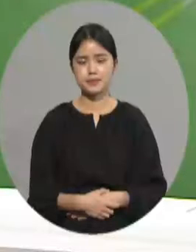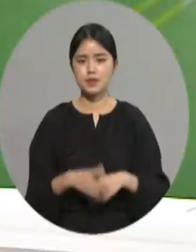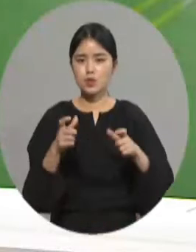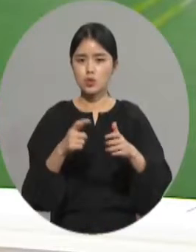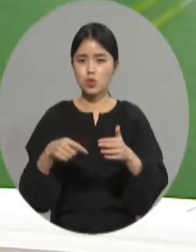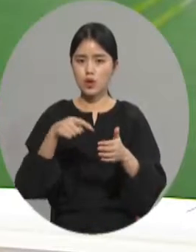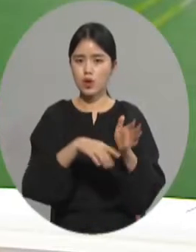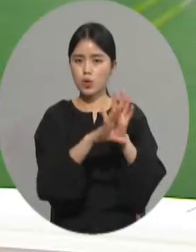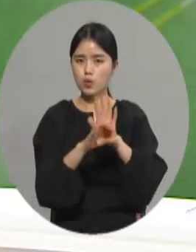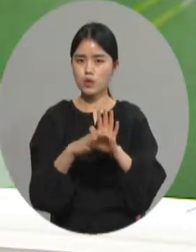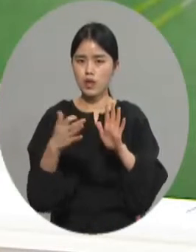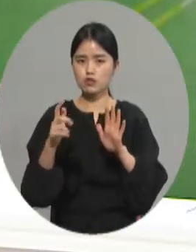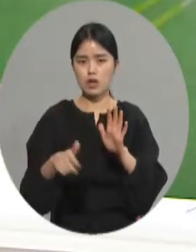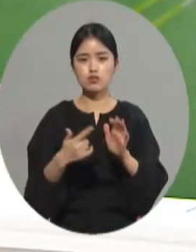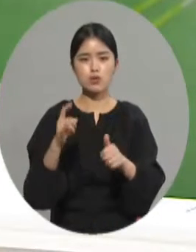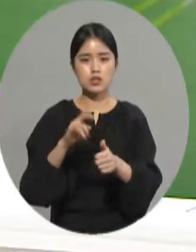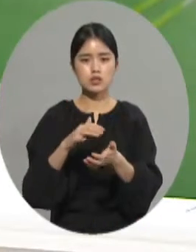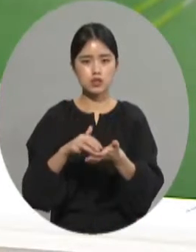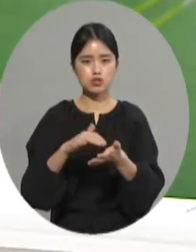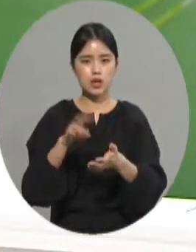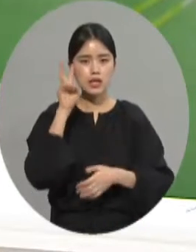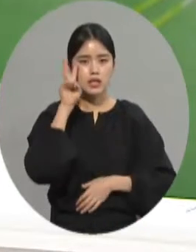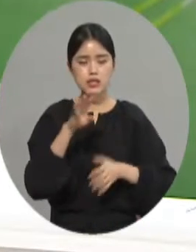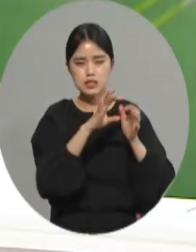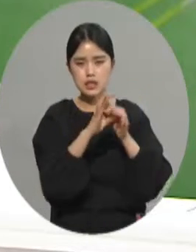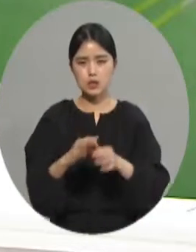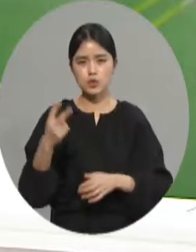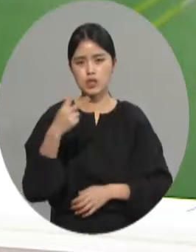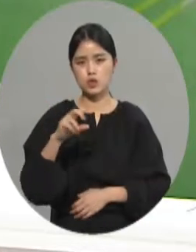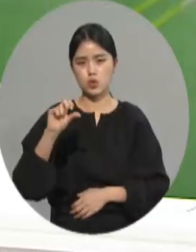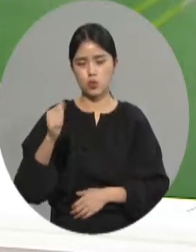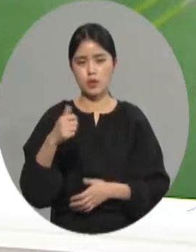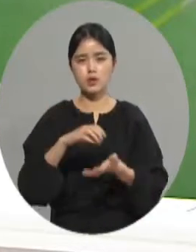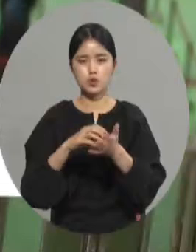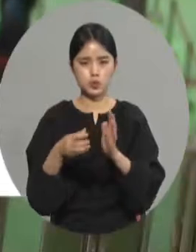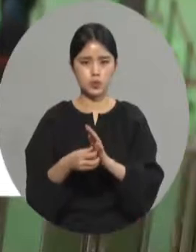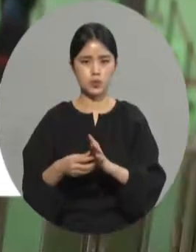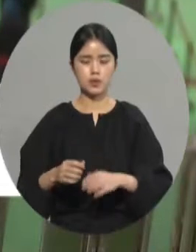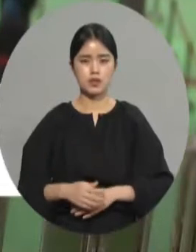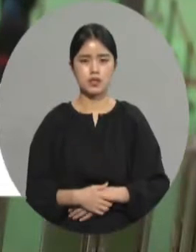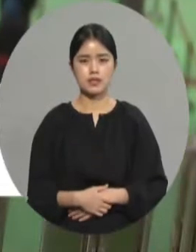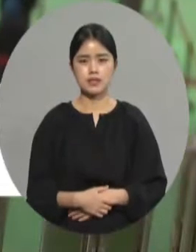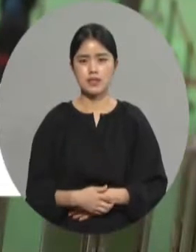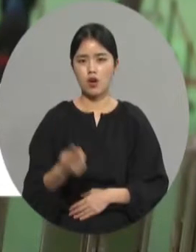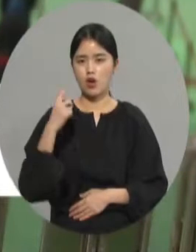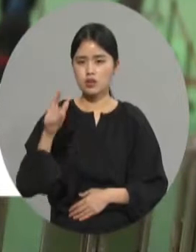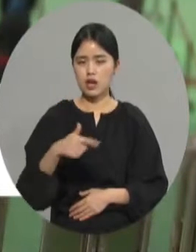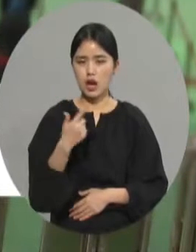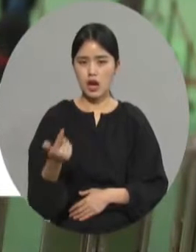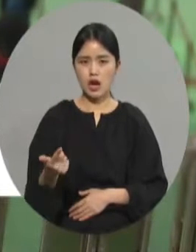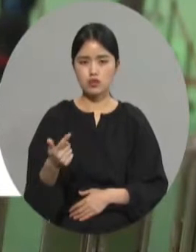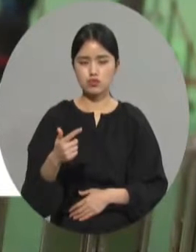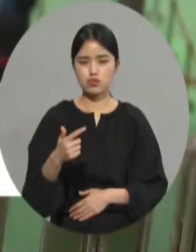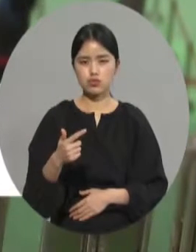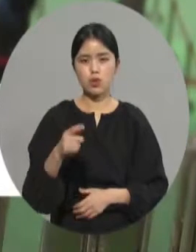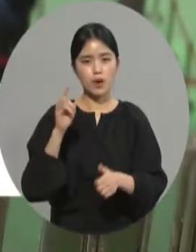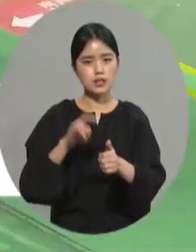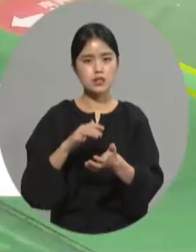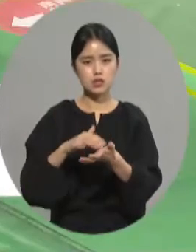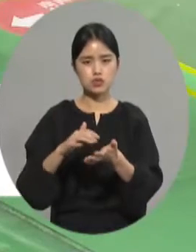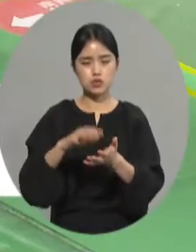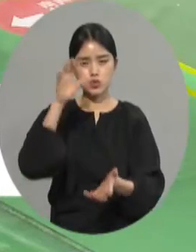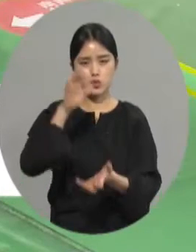돈 에코 나이고 1 확진 자수가 이틀 연속 2500 명태를 기록했습니다 어제 하루 돈의 코넬 곽진 자수는